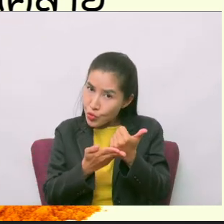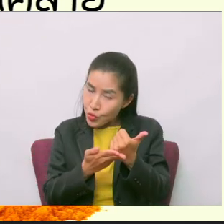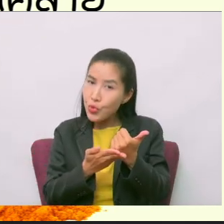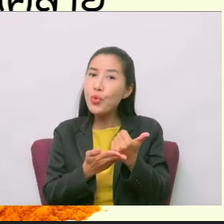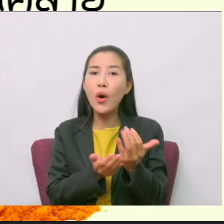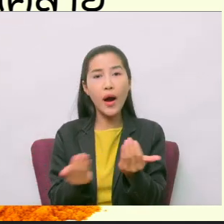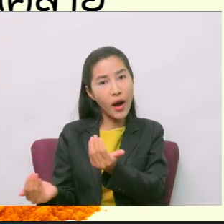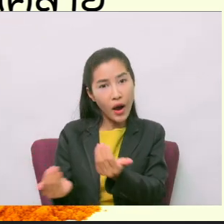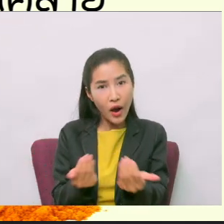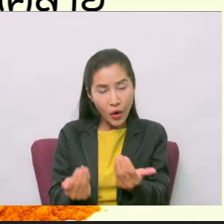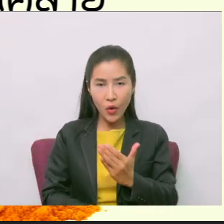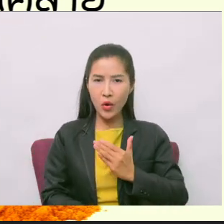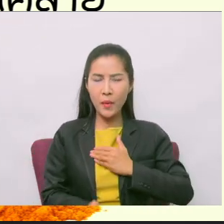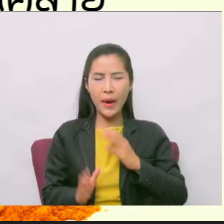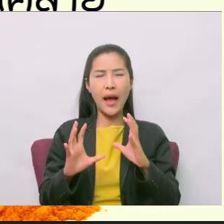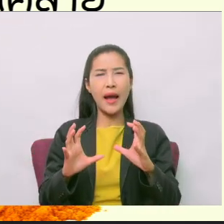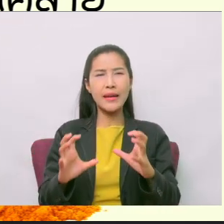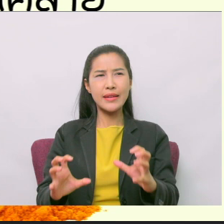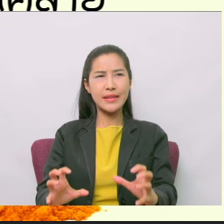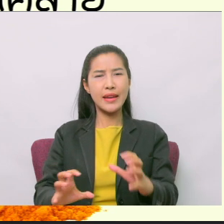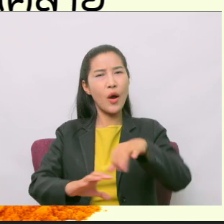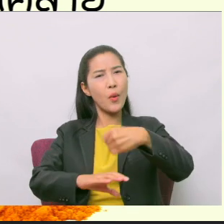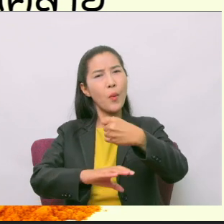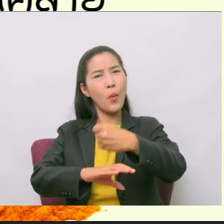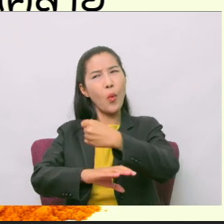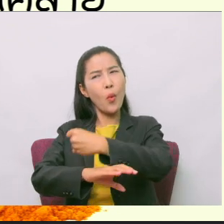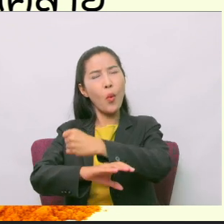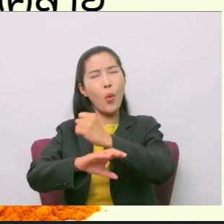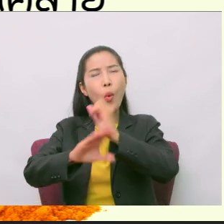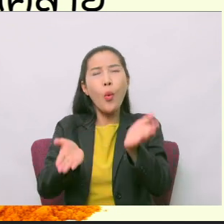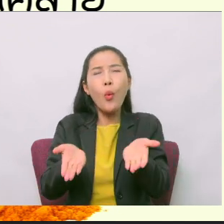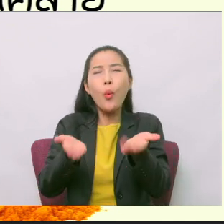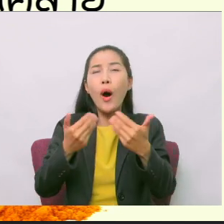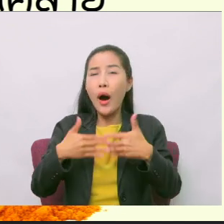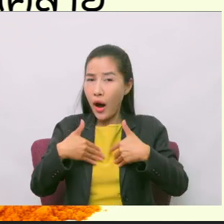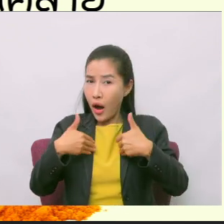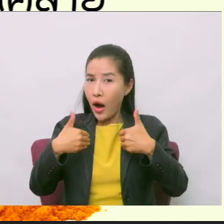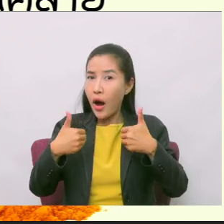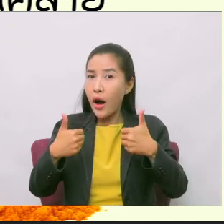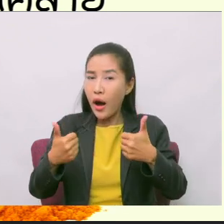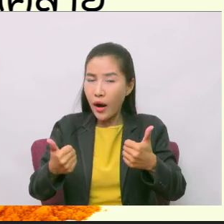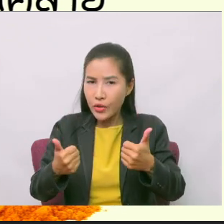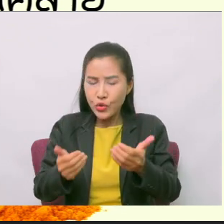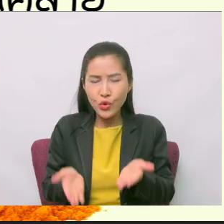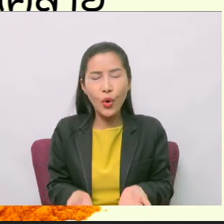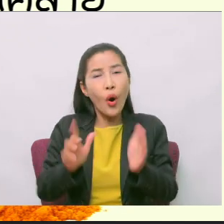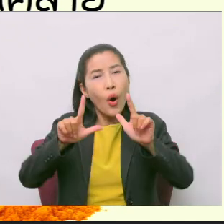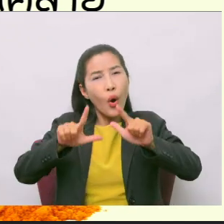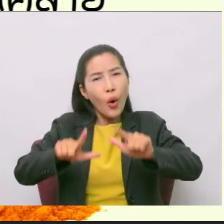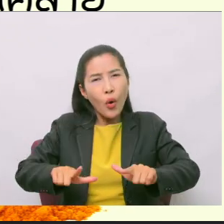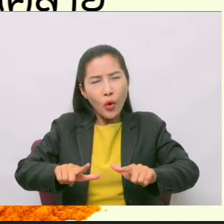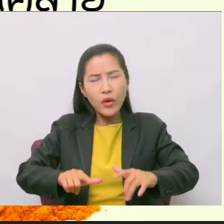ของอาการเกร็งที่ลูกมีอยู่เนี่ยค่ะนะคะลดลงนะคะแล้วก็อีกทั้งยังสามารถช่วยลดอาการในเรื่องของปวดเมื่อยกล้